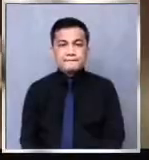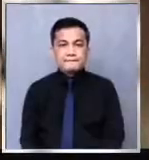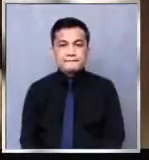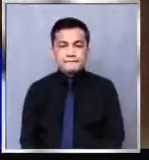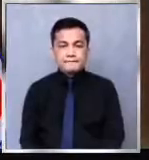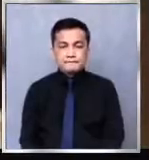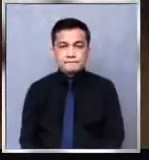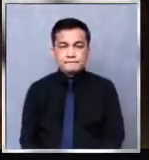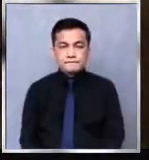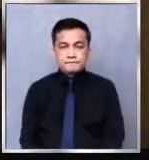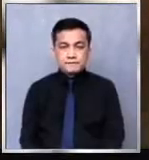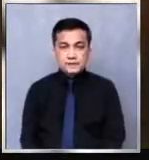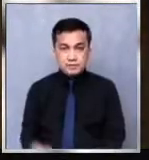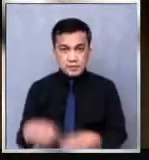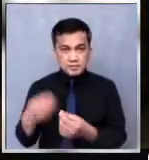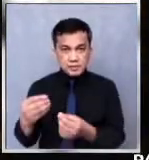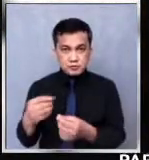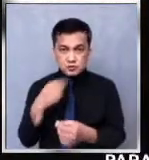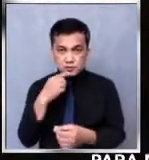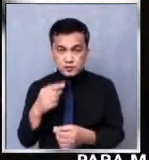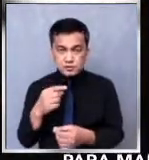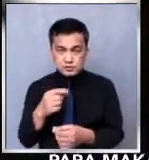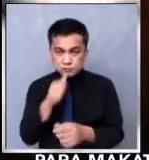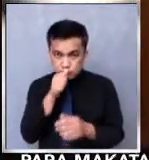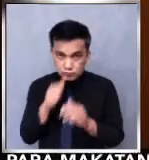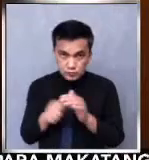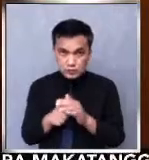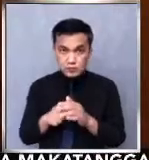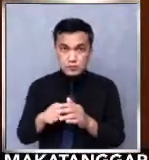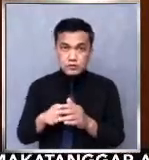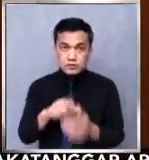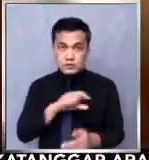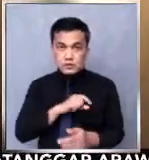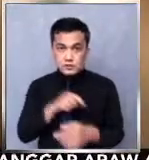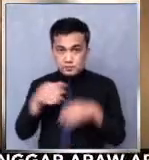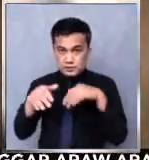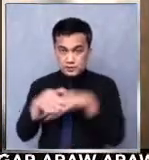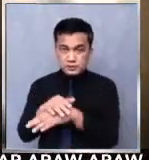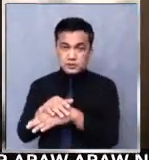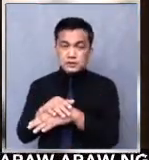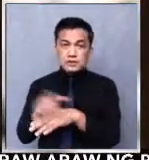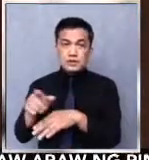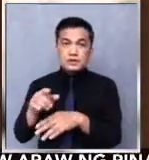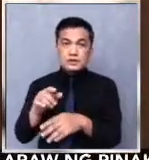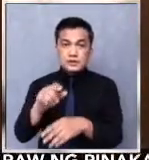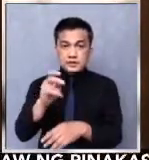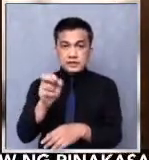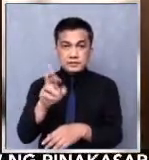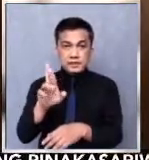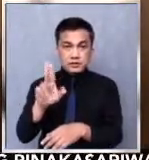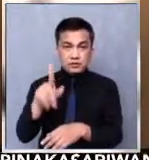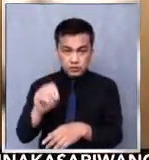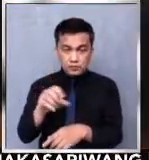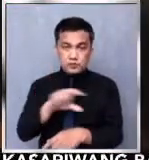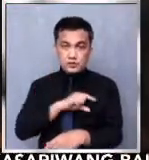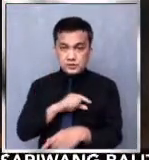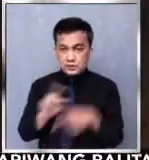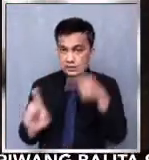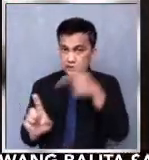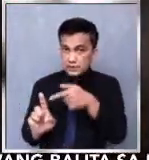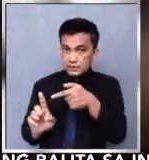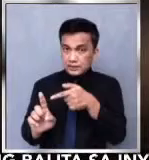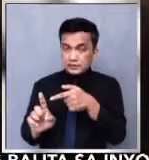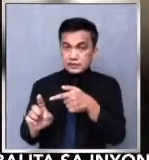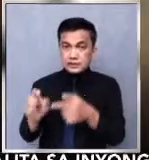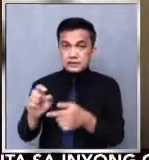ng timbre ng undercover na polis, pinasok ng Regional Drugs Enforcement Unit ng NCRPO ang target sa Santa Rosa, Laguna. Huli